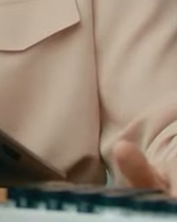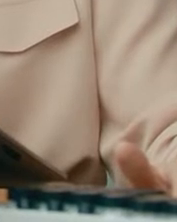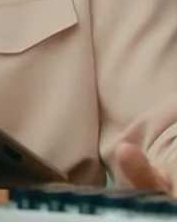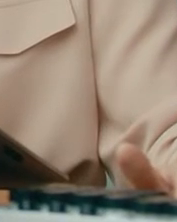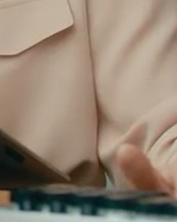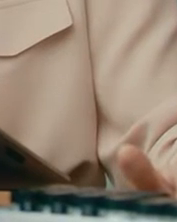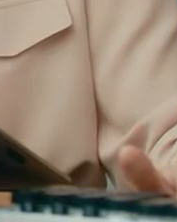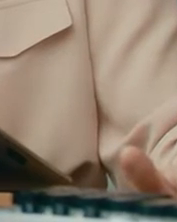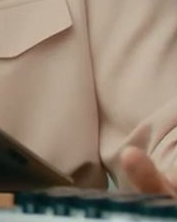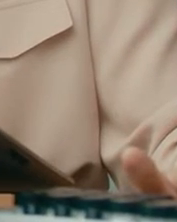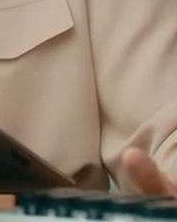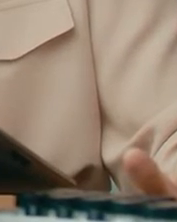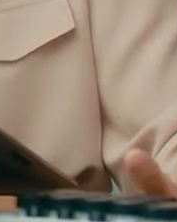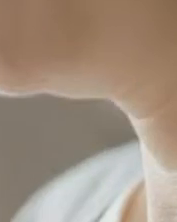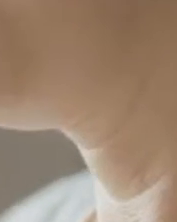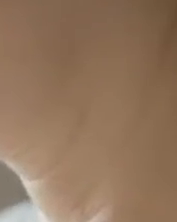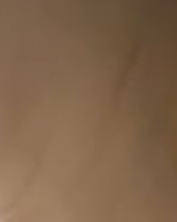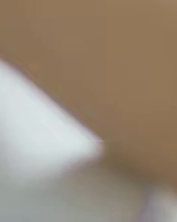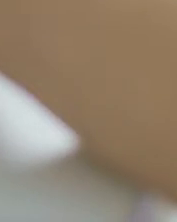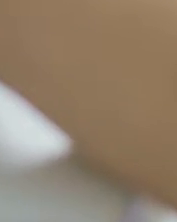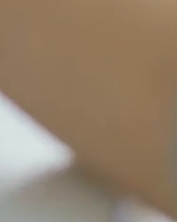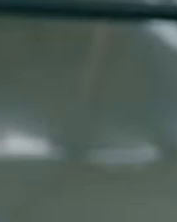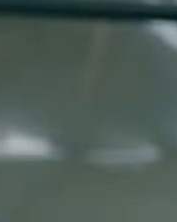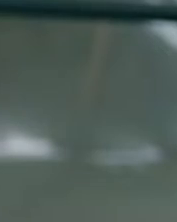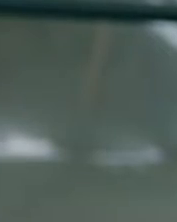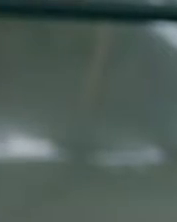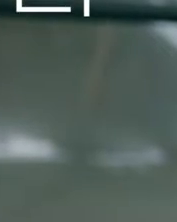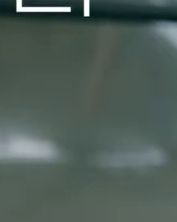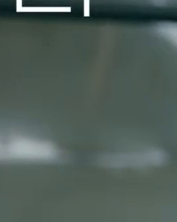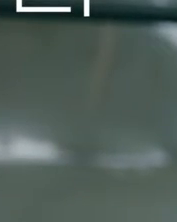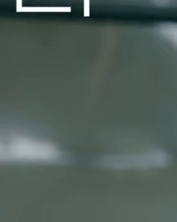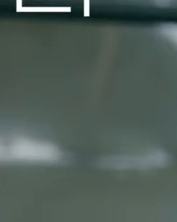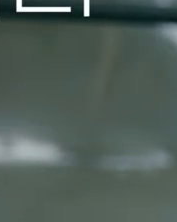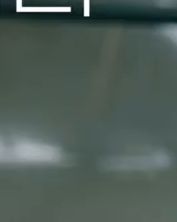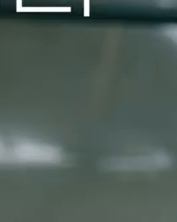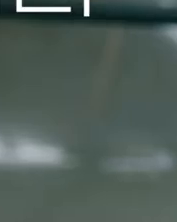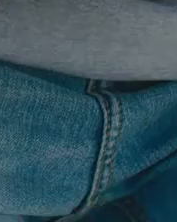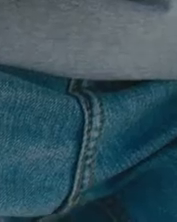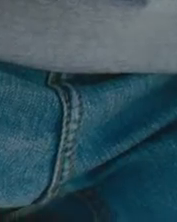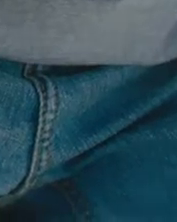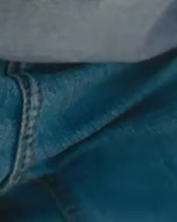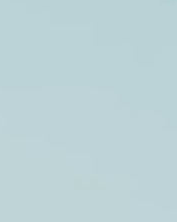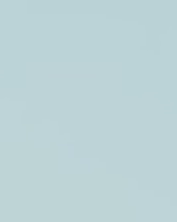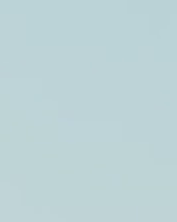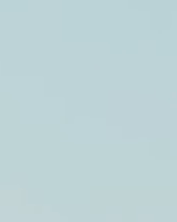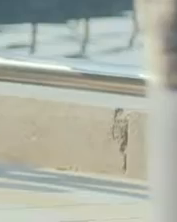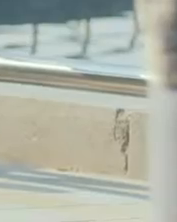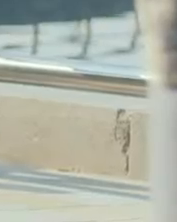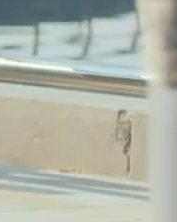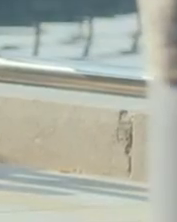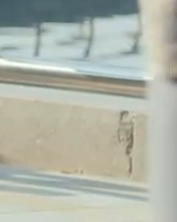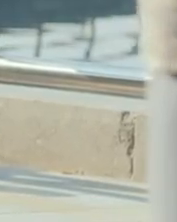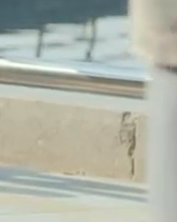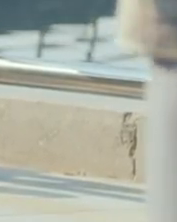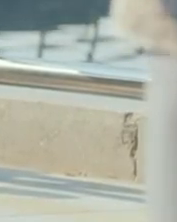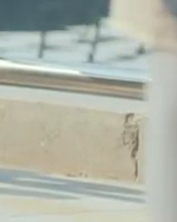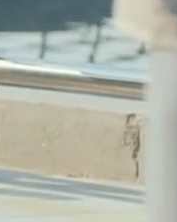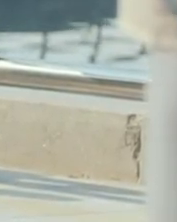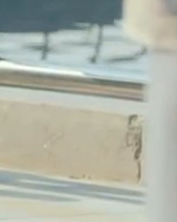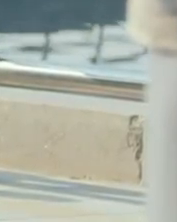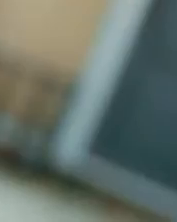그림으로 말하는 사람 글로 말하는 사람 노래로 말하는